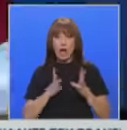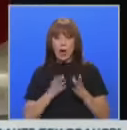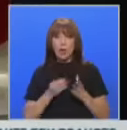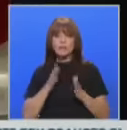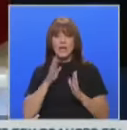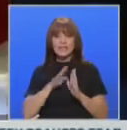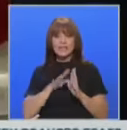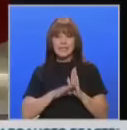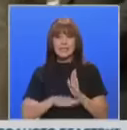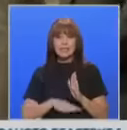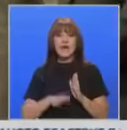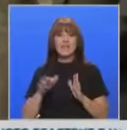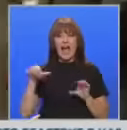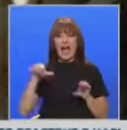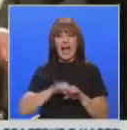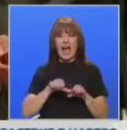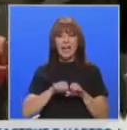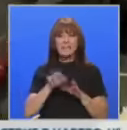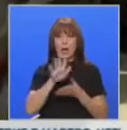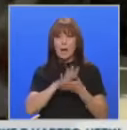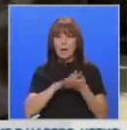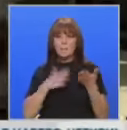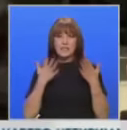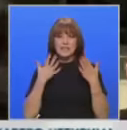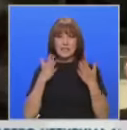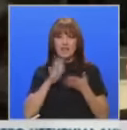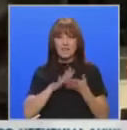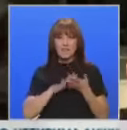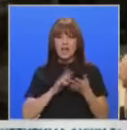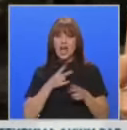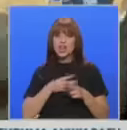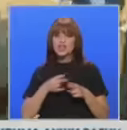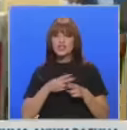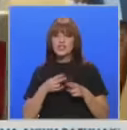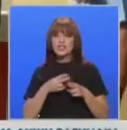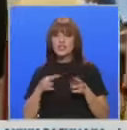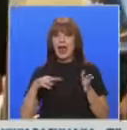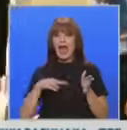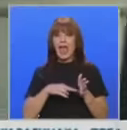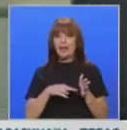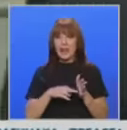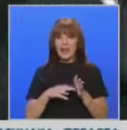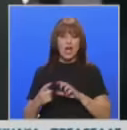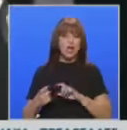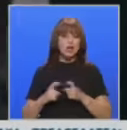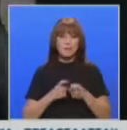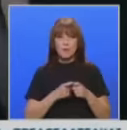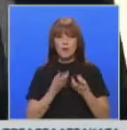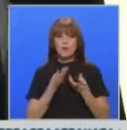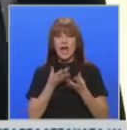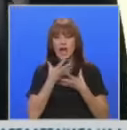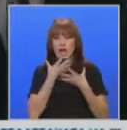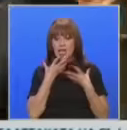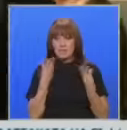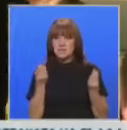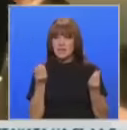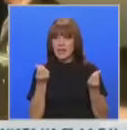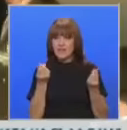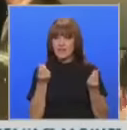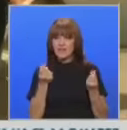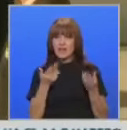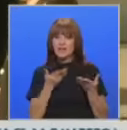на парниковите газове чрез преход от изкопаеми горива към чиста енергия. Геополитически спорове и липсата на финансов ресурс обаче